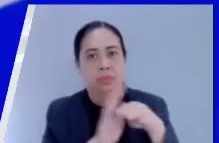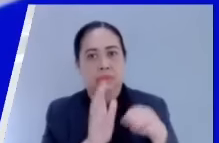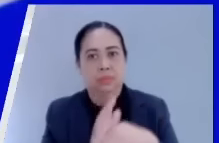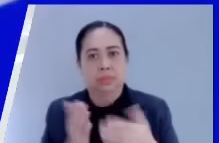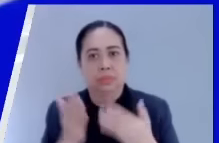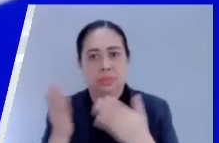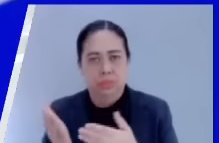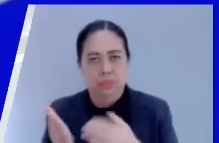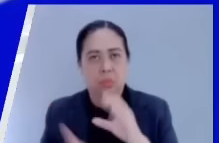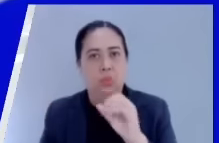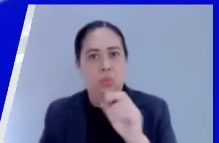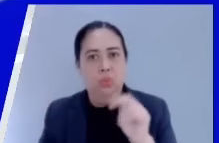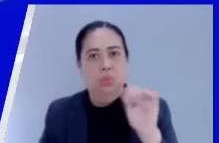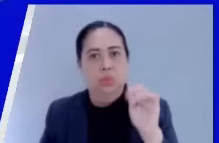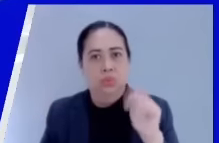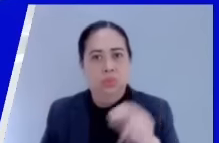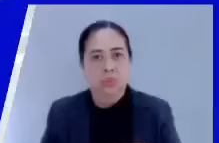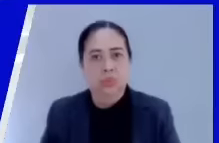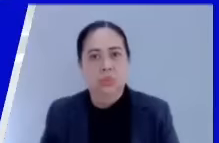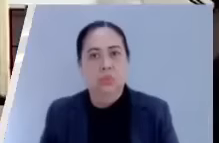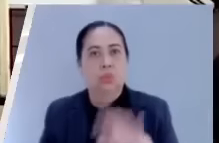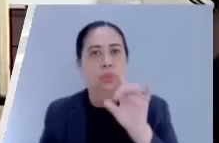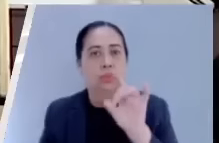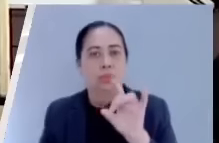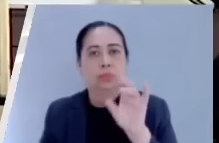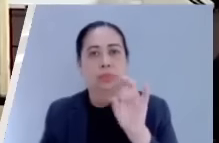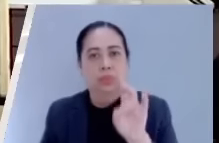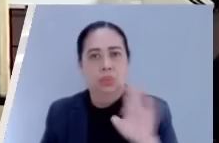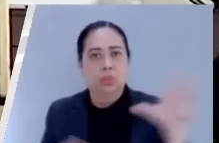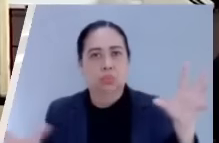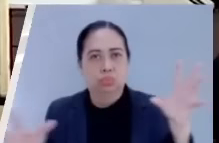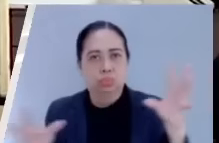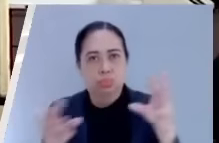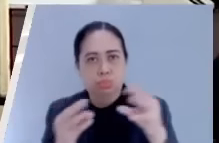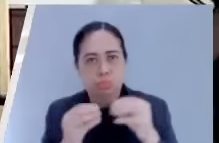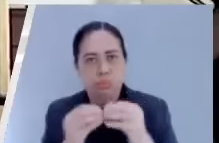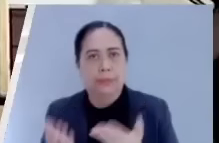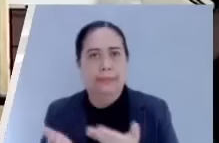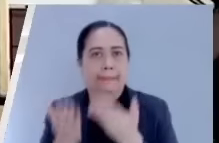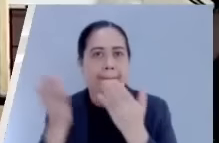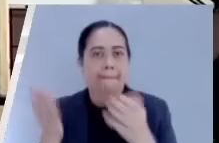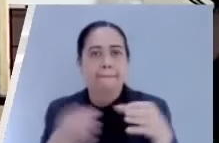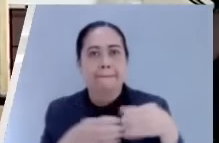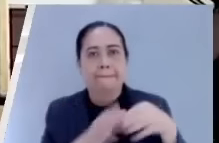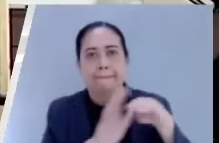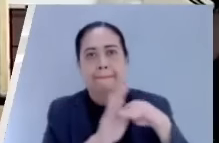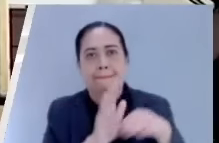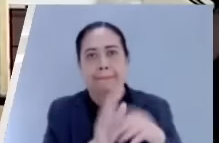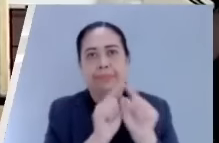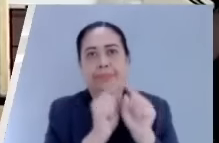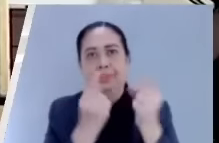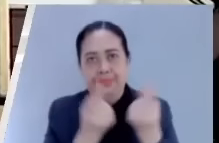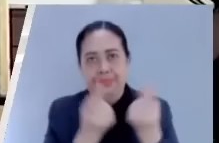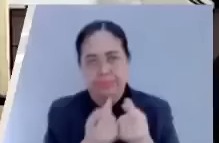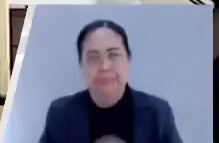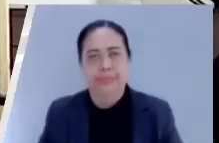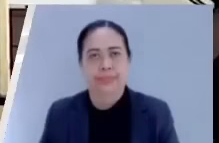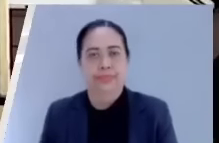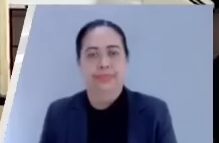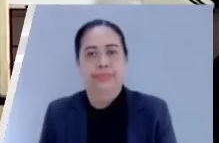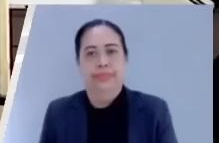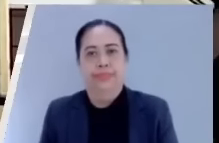kahapon. 87 na ang kabuuang bilang ng mga nag-file ng party list group. Ito ang unang balita,